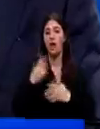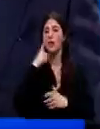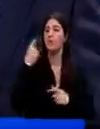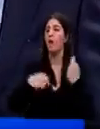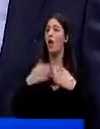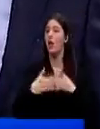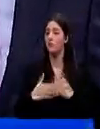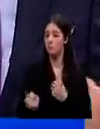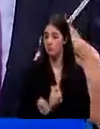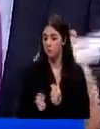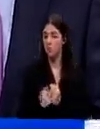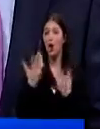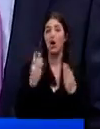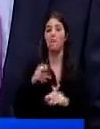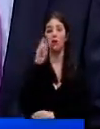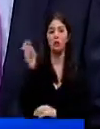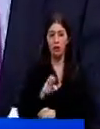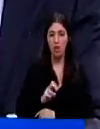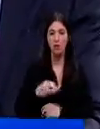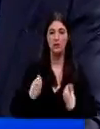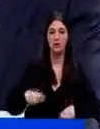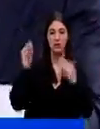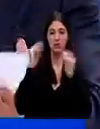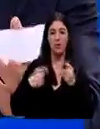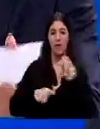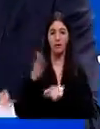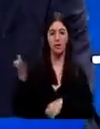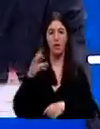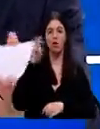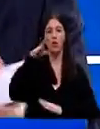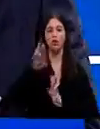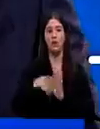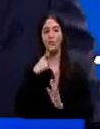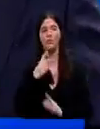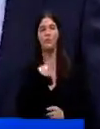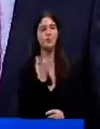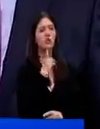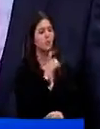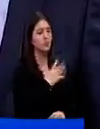bankaları eliyle olmayan dolar satılıyor piyasaya, doları düşürelim diye. Şu